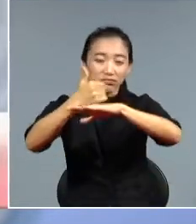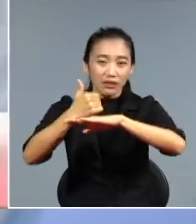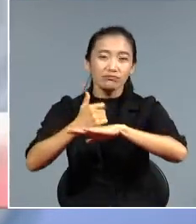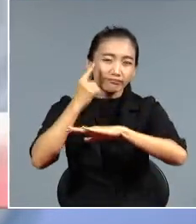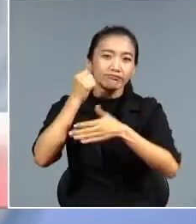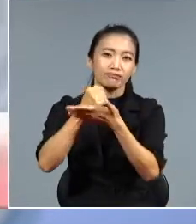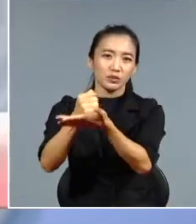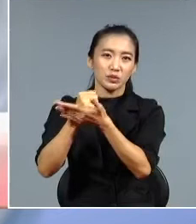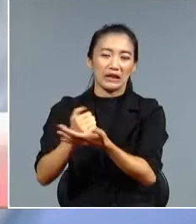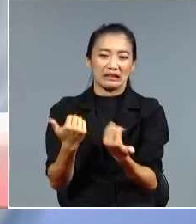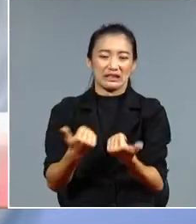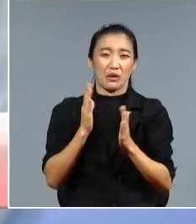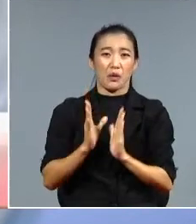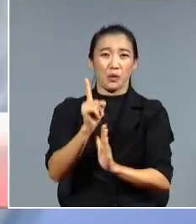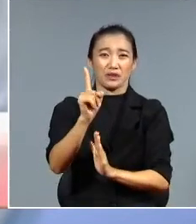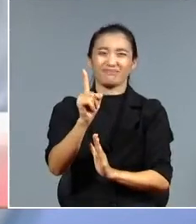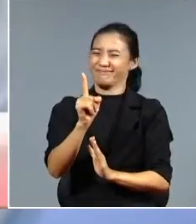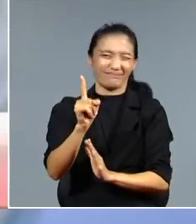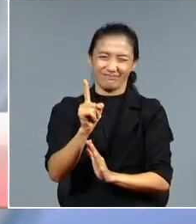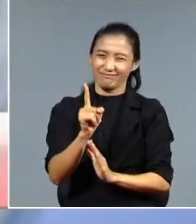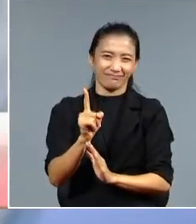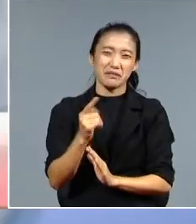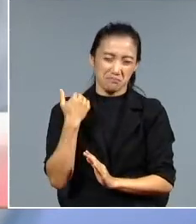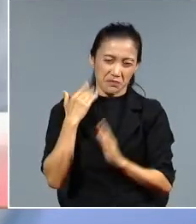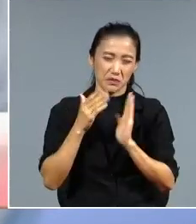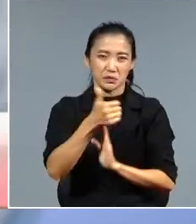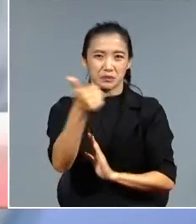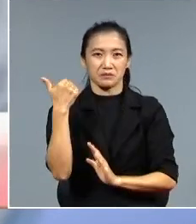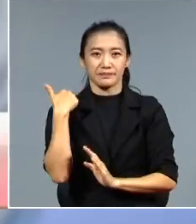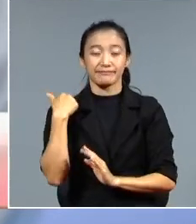ไม่ได้มีคนคนนี้คนเดียวที่เป็นแบบนี้